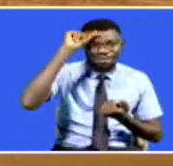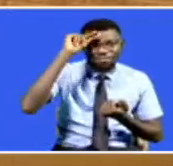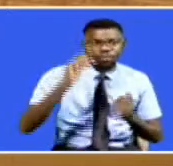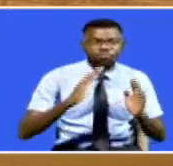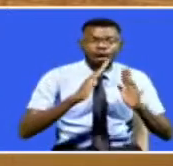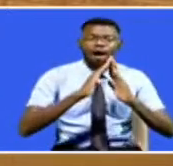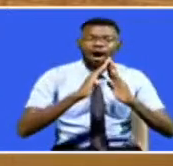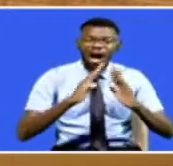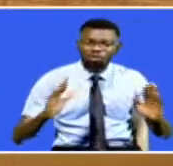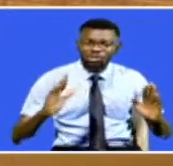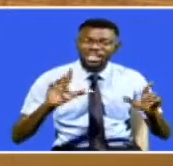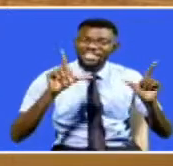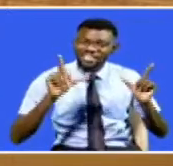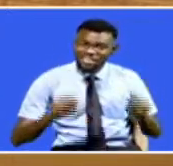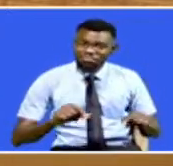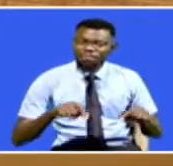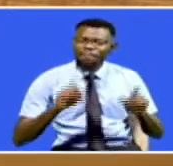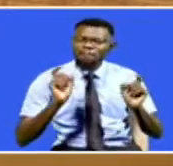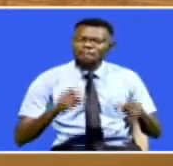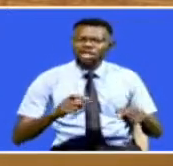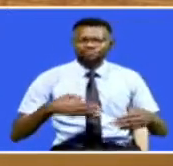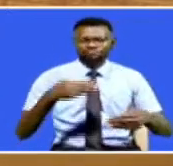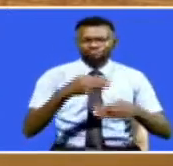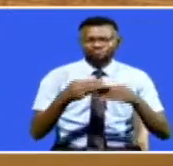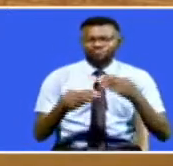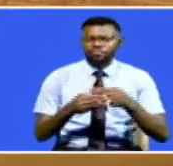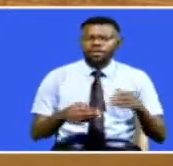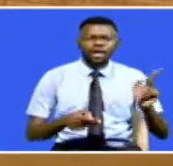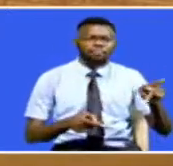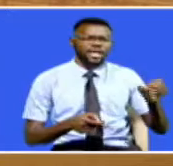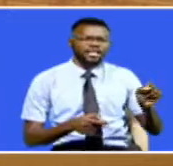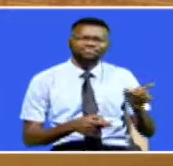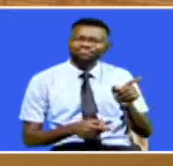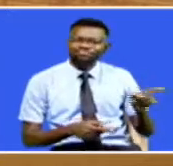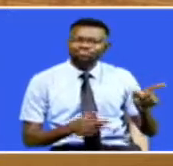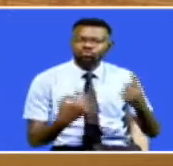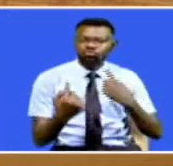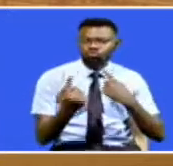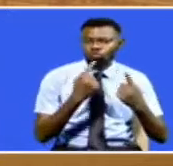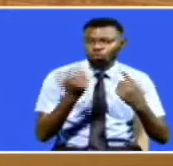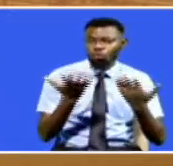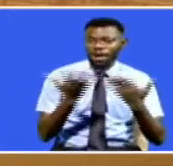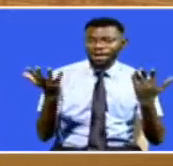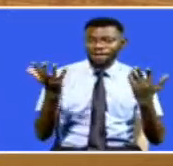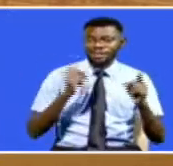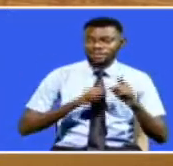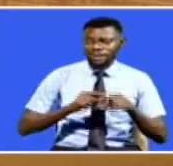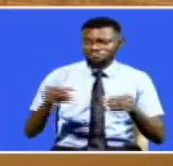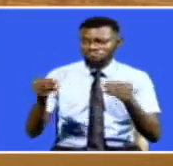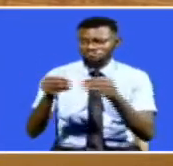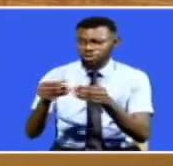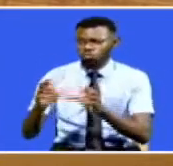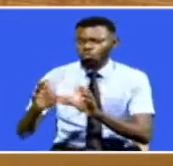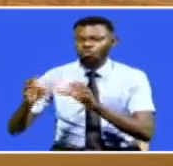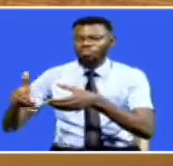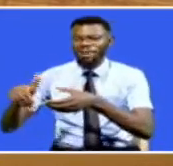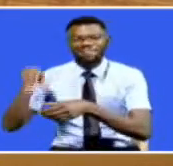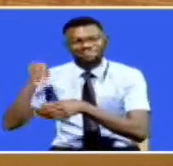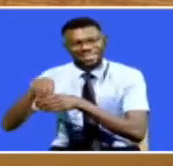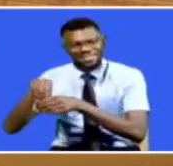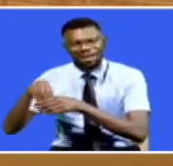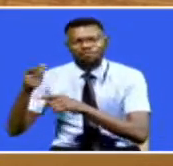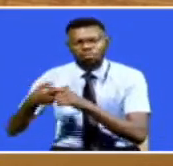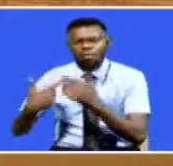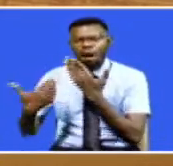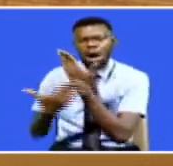makazi ya nyumba za bei nafuu unafaulu. Katibu Hinga aliyasema hayo mapema hii leo alipokutana na baadhi ya wawekezaji kutoka mataifa ya nje